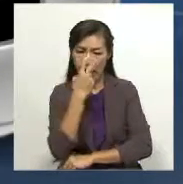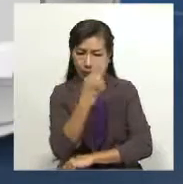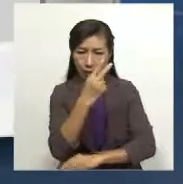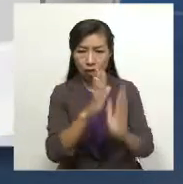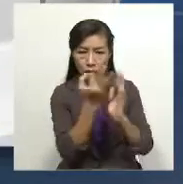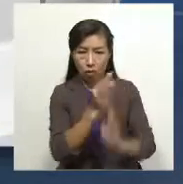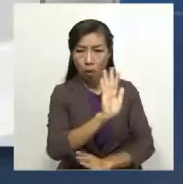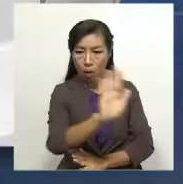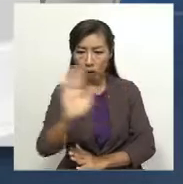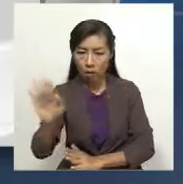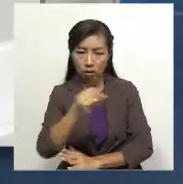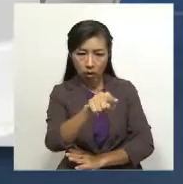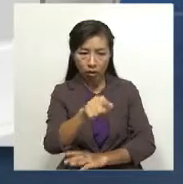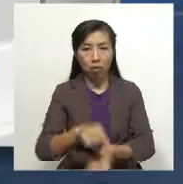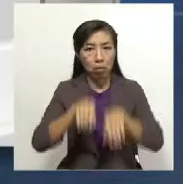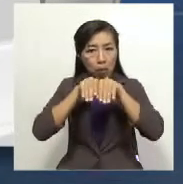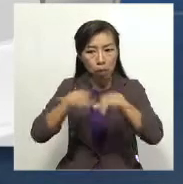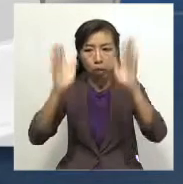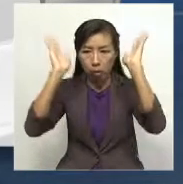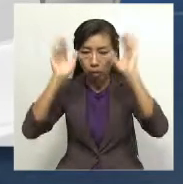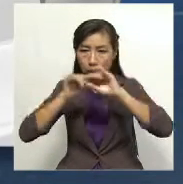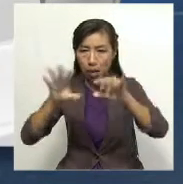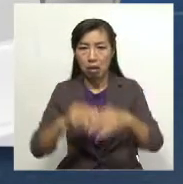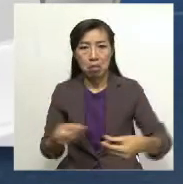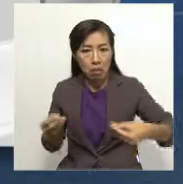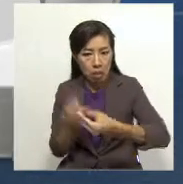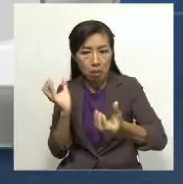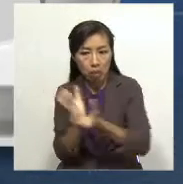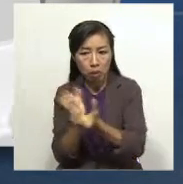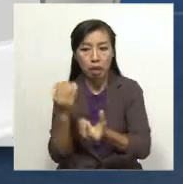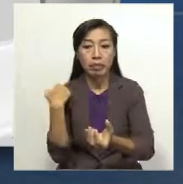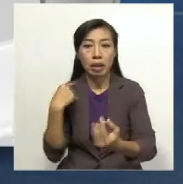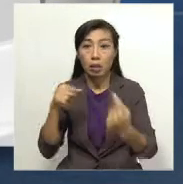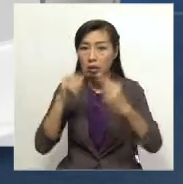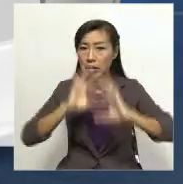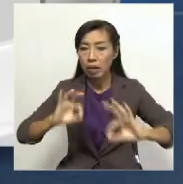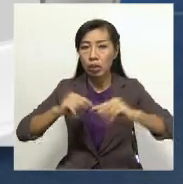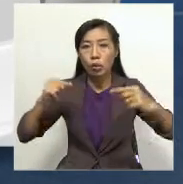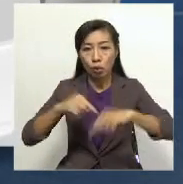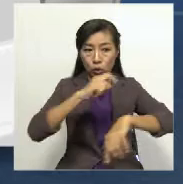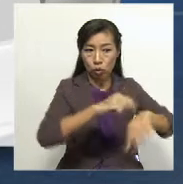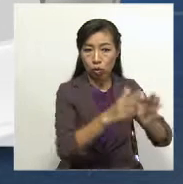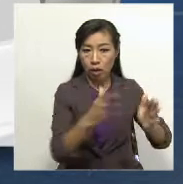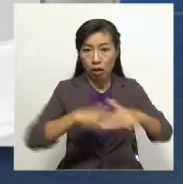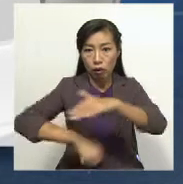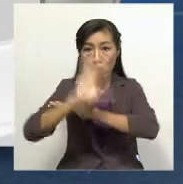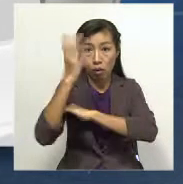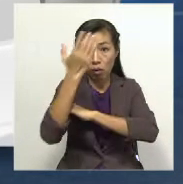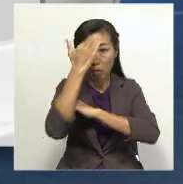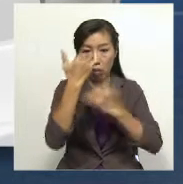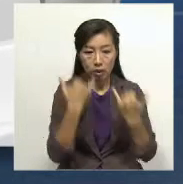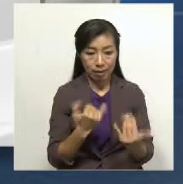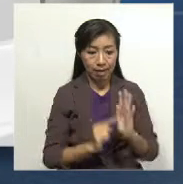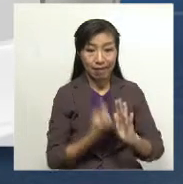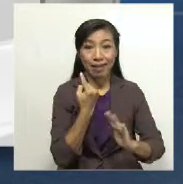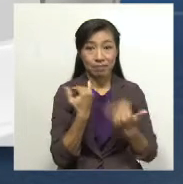เชิญชวนสอไปในให้มีทางให้มีการเล่นการพนันโดยเฉพาะในช่วงการแข่งขันฟุตบอลโลกที่จะเริ่มขึ้นวันนี้เป็นวันแรกนะ